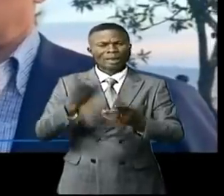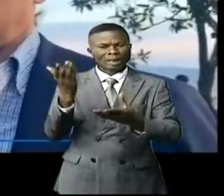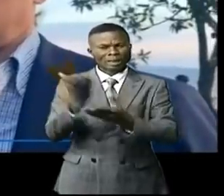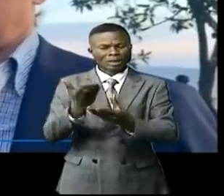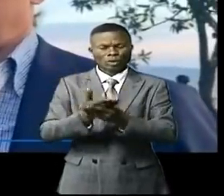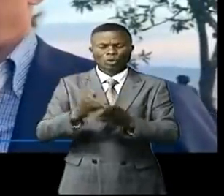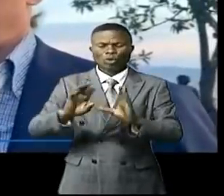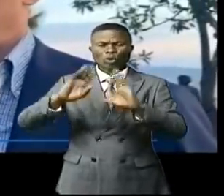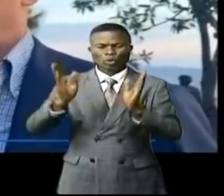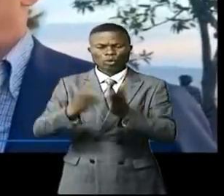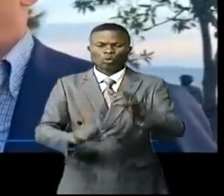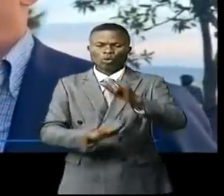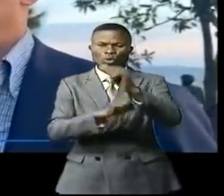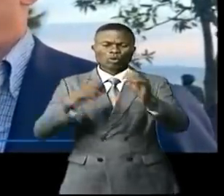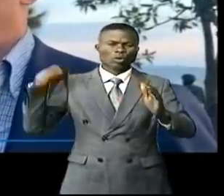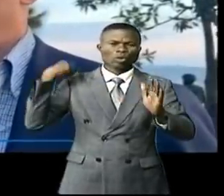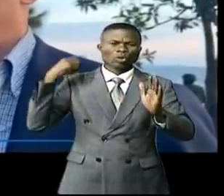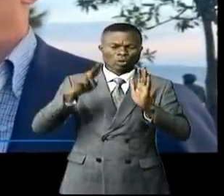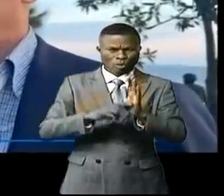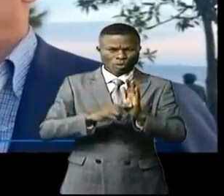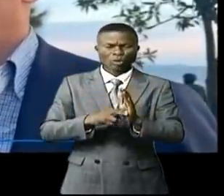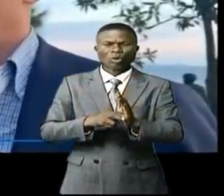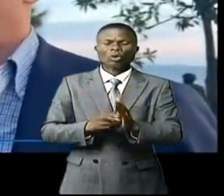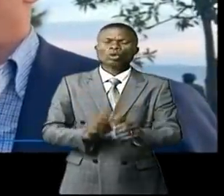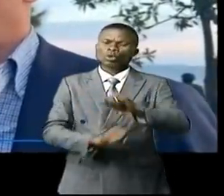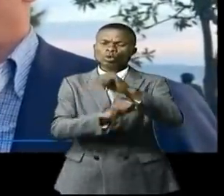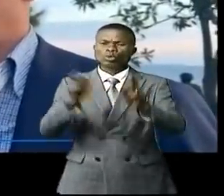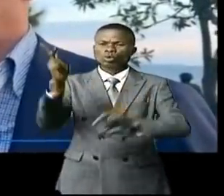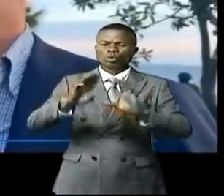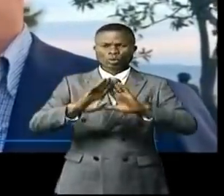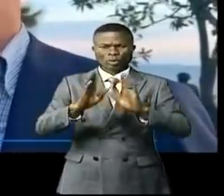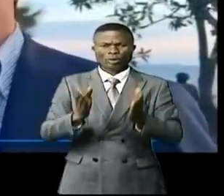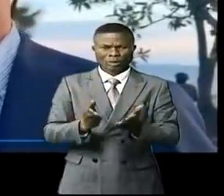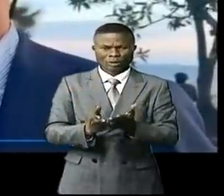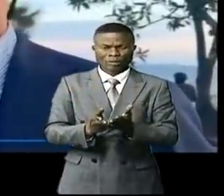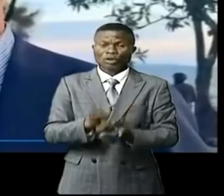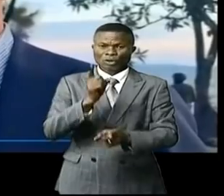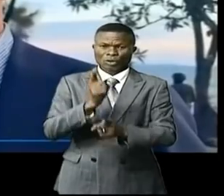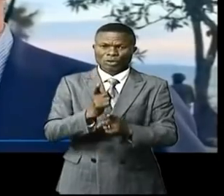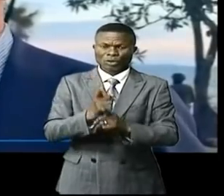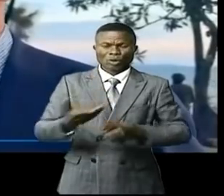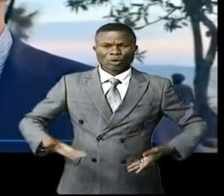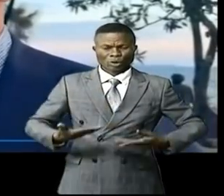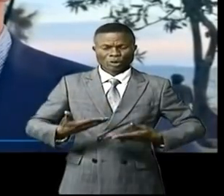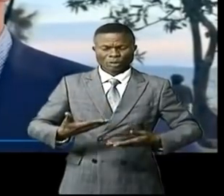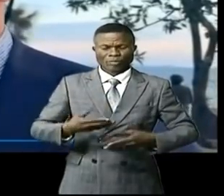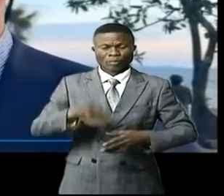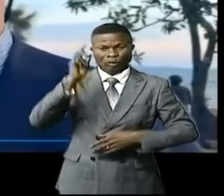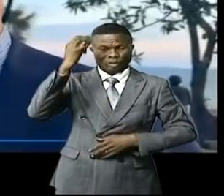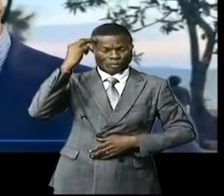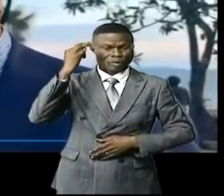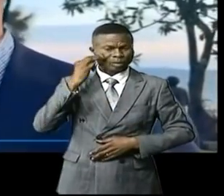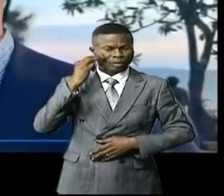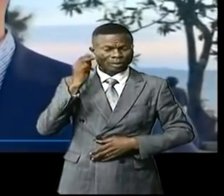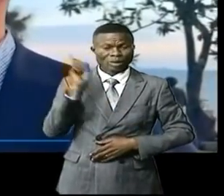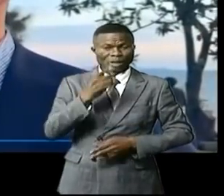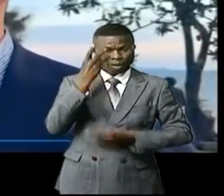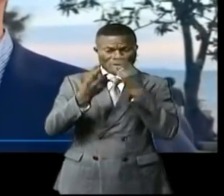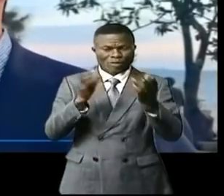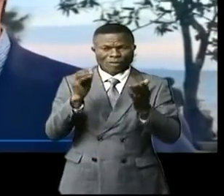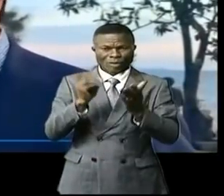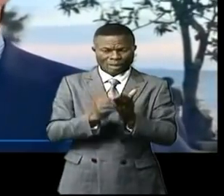gouvernement faisaient tous les efforts pour assister la population. Cette fois-ci, le Premier ministre nous a annoncé faire sa visite en particulier pour des